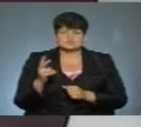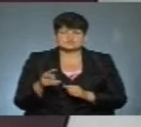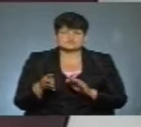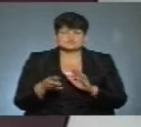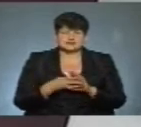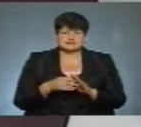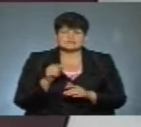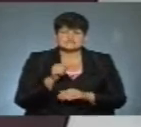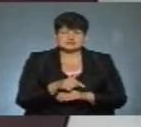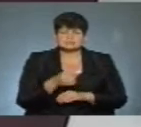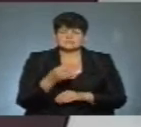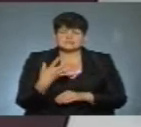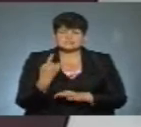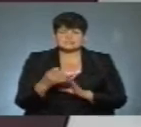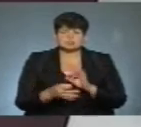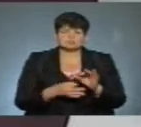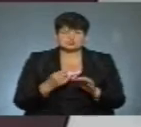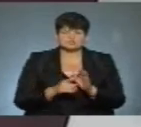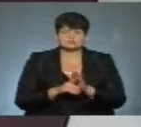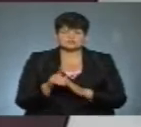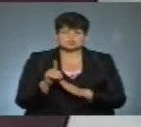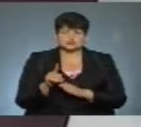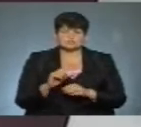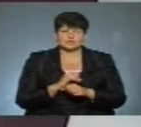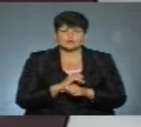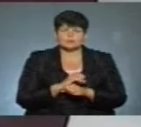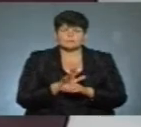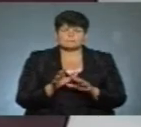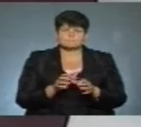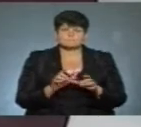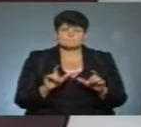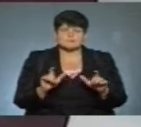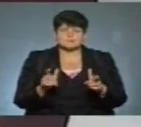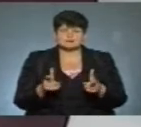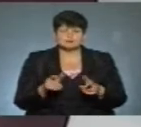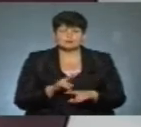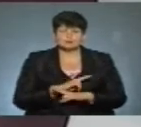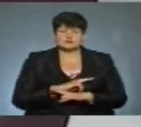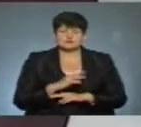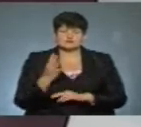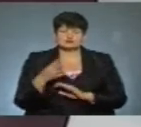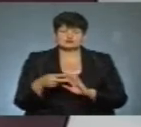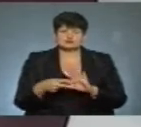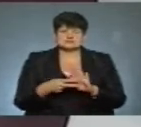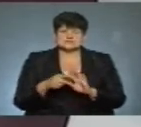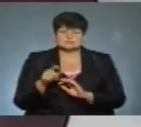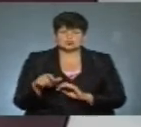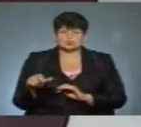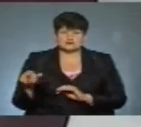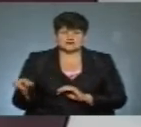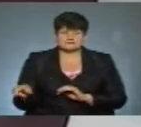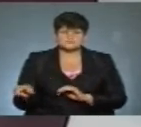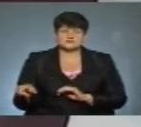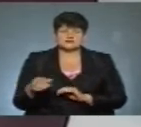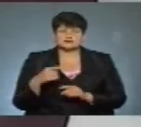2429, з них 15 за добу. Спочатку пандемії через ускладнення на Тернопільщині померли 47 людей, розповів Володимир